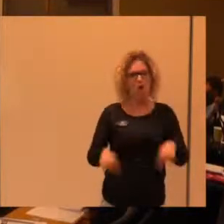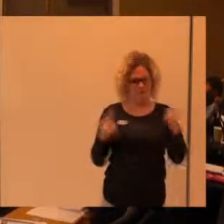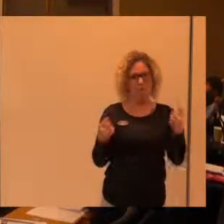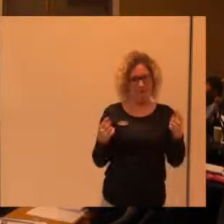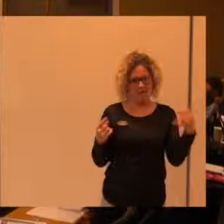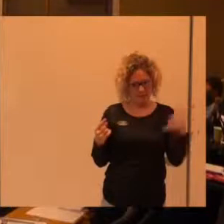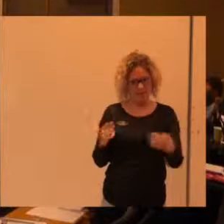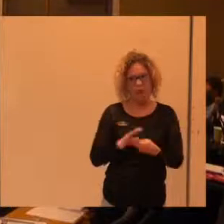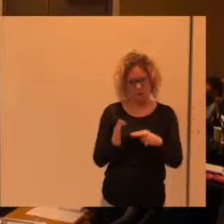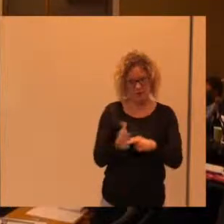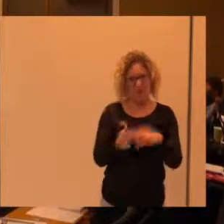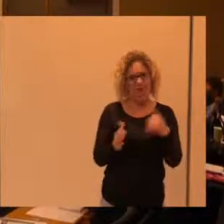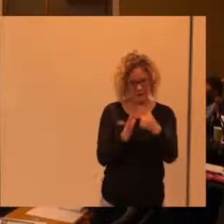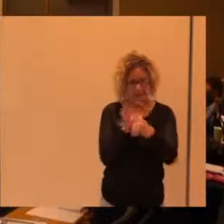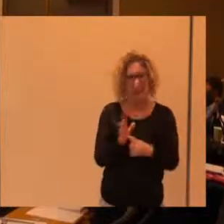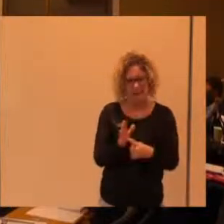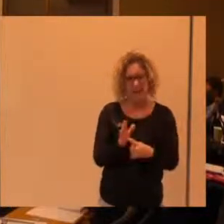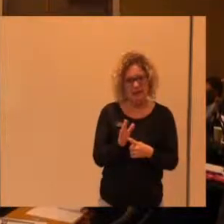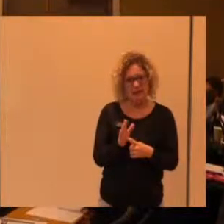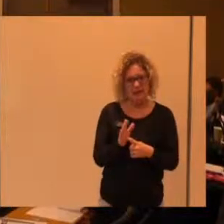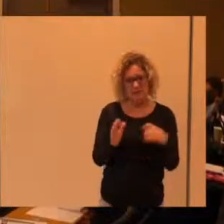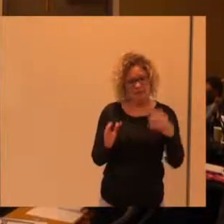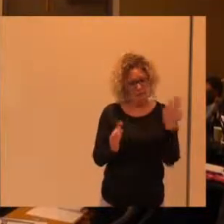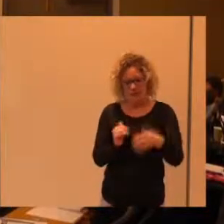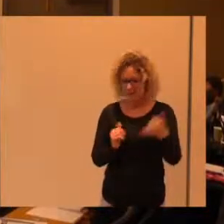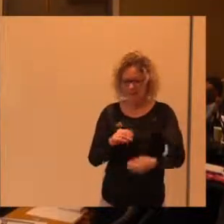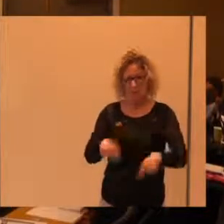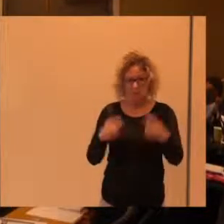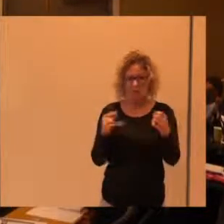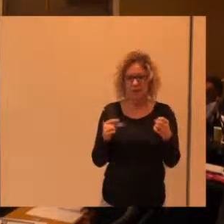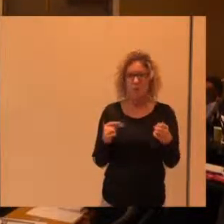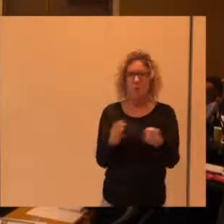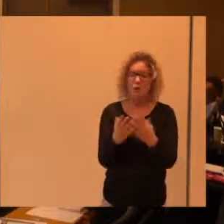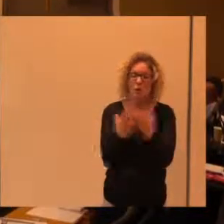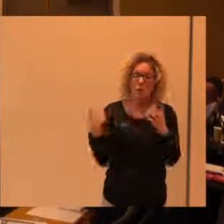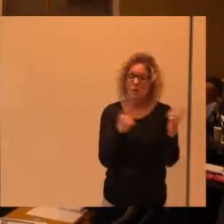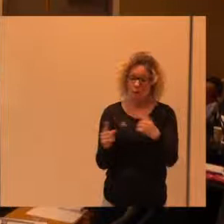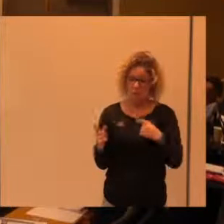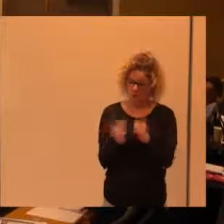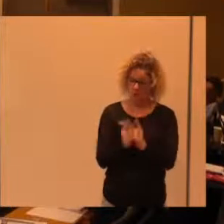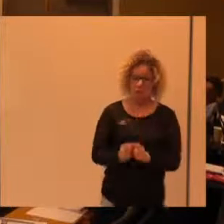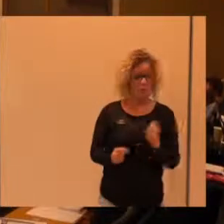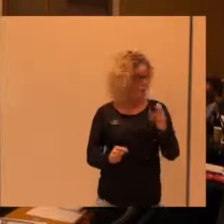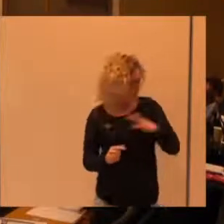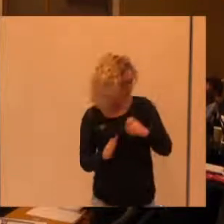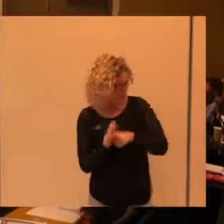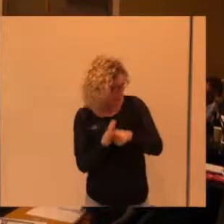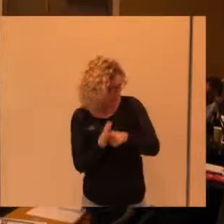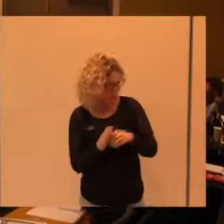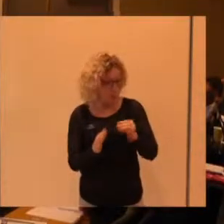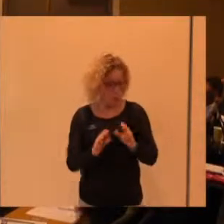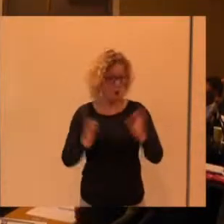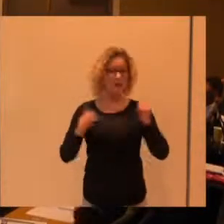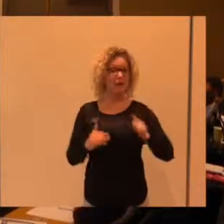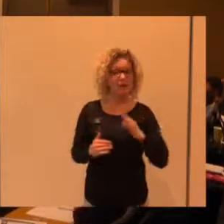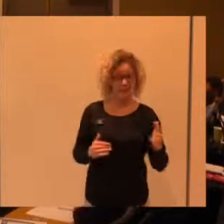inbyggd i det här regelverket. Och det är ju att många människor som jag träffar, de säger så fort det finns en film så ökar